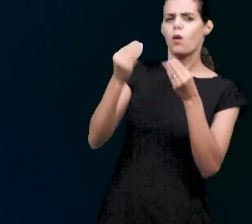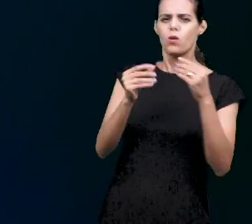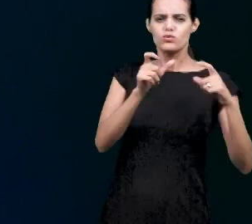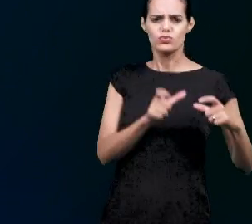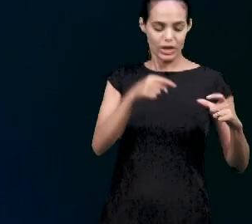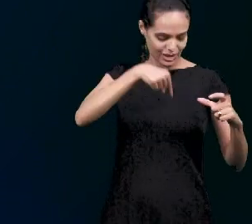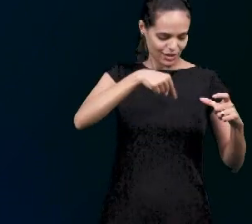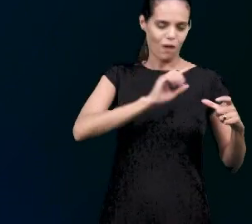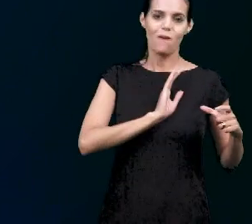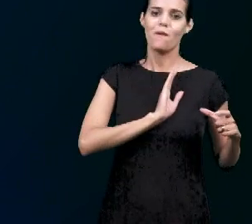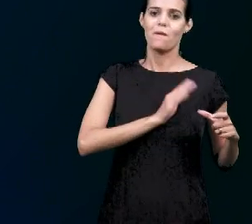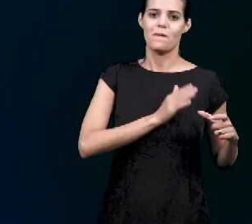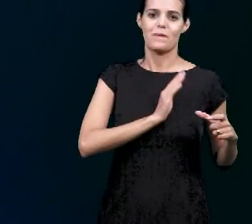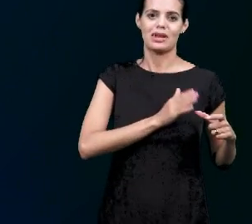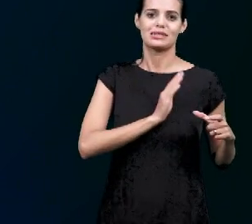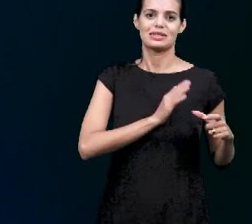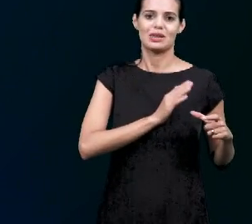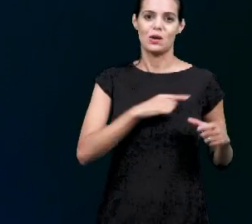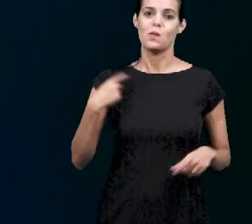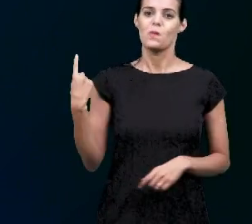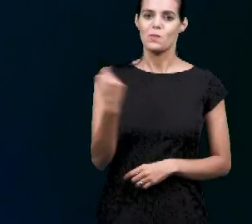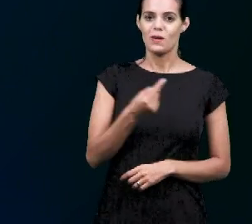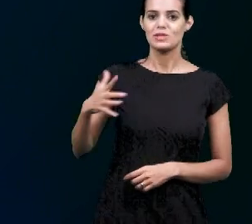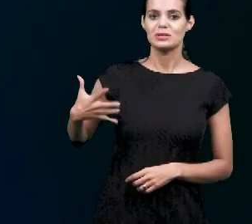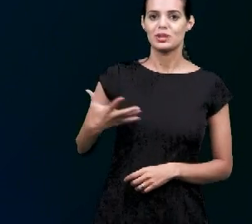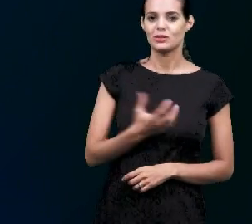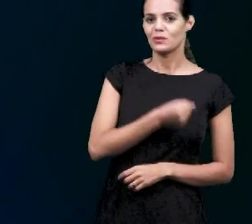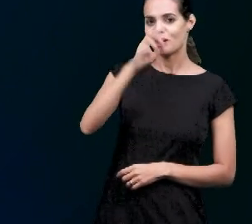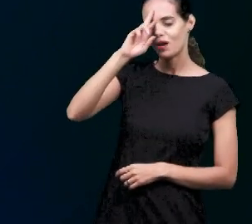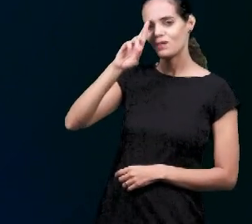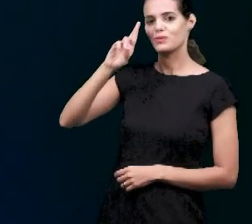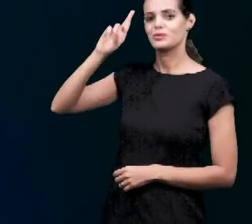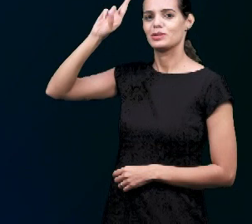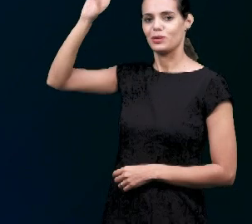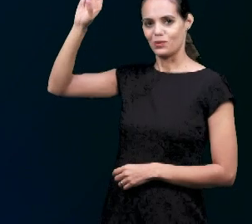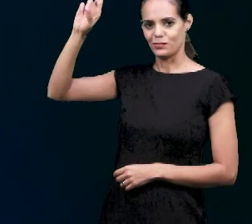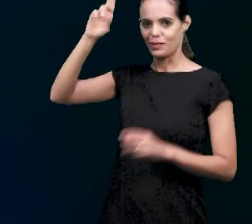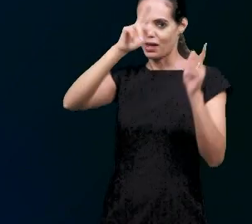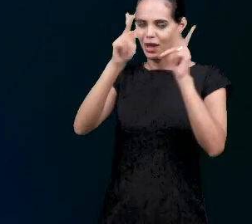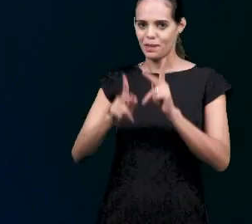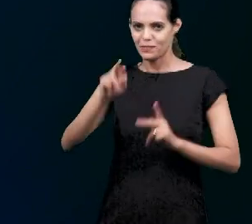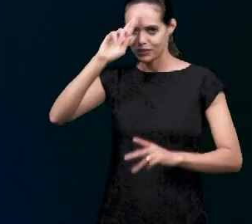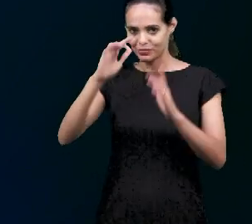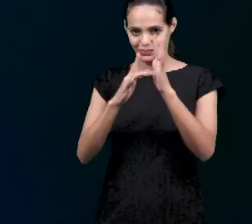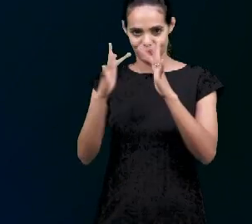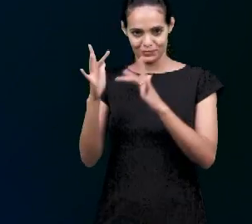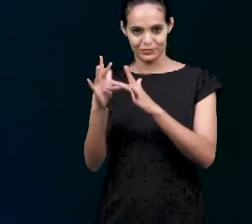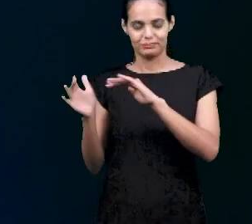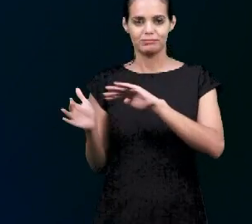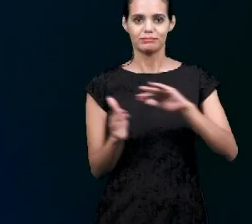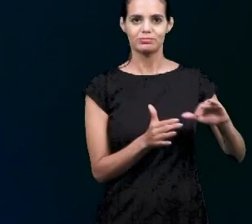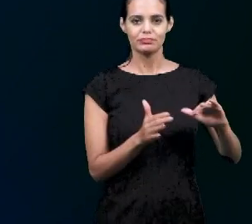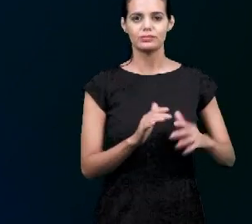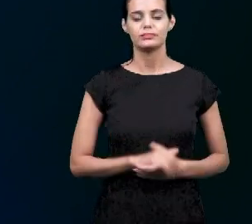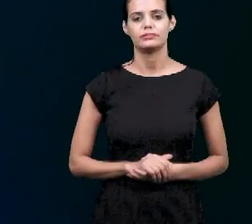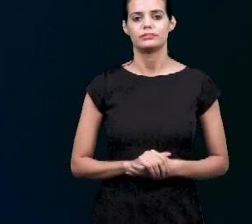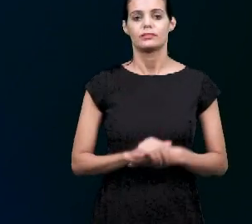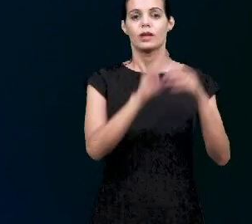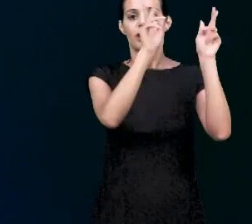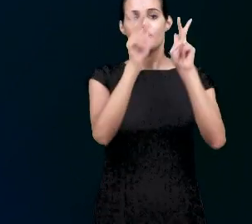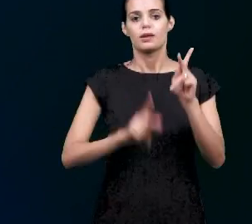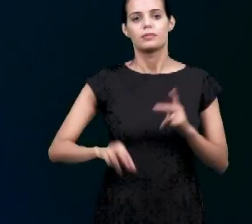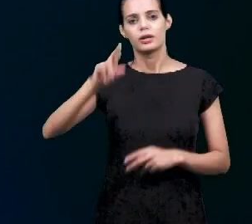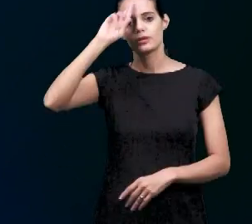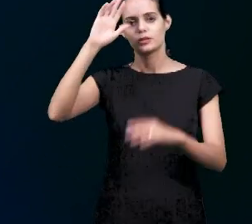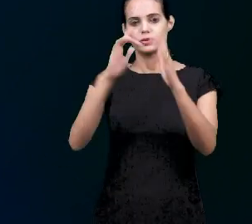a commencé à proclamer que Jésus était le Sauveur. Mes frères, la paix du Seigneur Jésus, en réponse à la question numéro 3